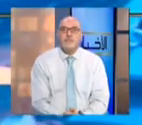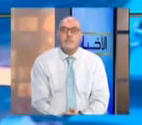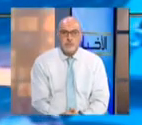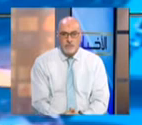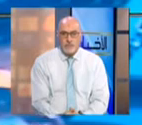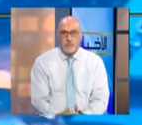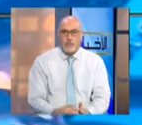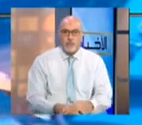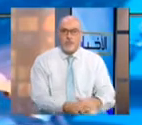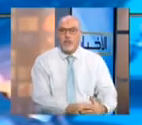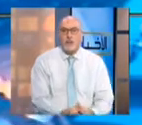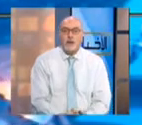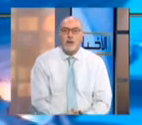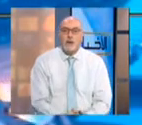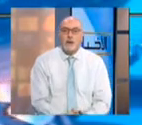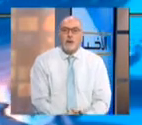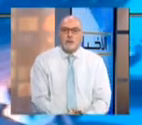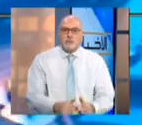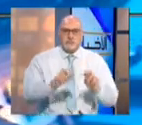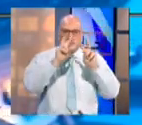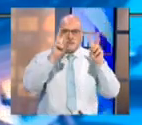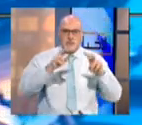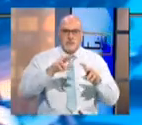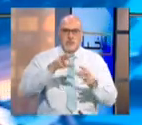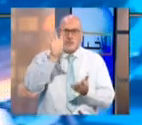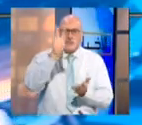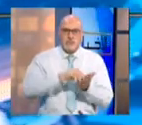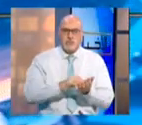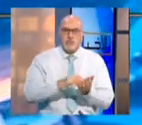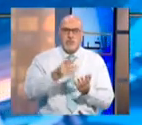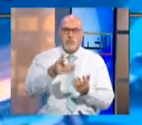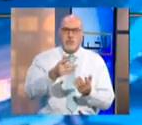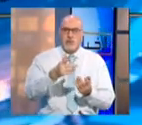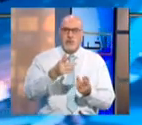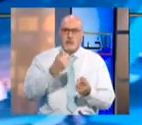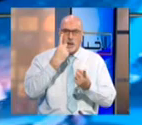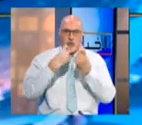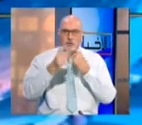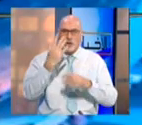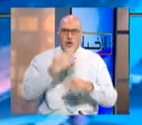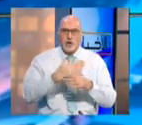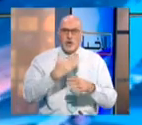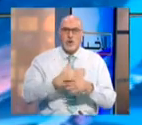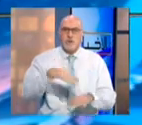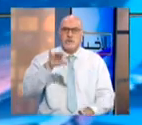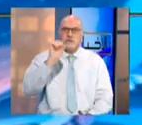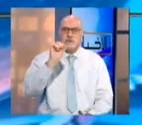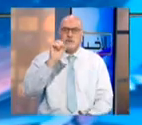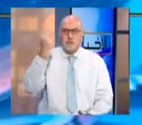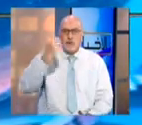إلى مجال التتويجات والتكريمات، حيث تسلم تيبا شقاق مدير المدرسة السينمائية الصحراوية بإسبانيا